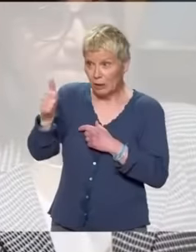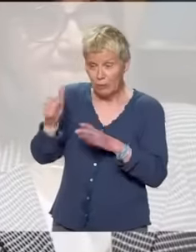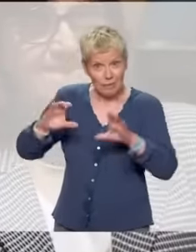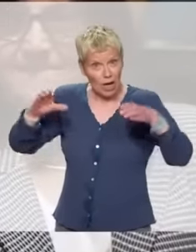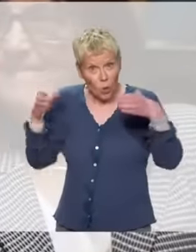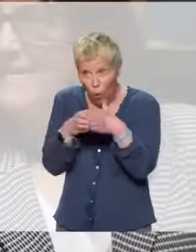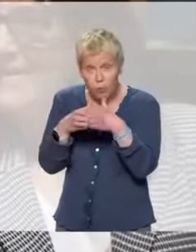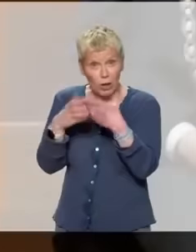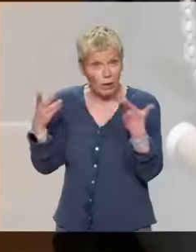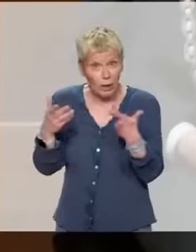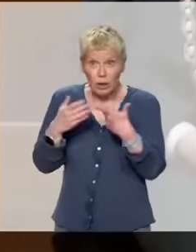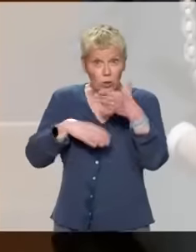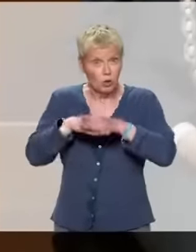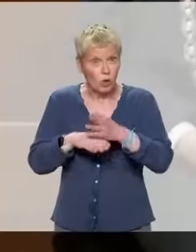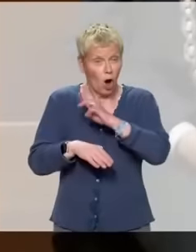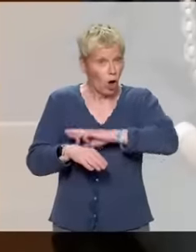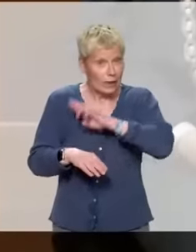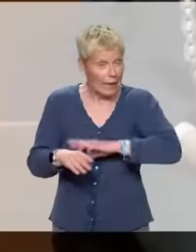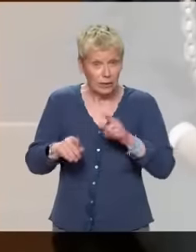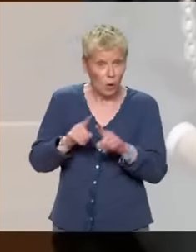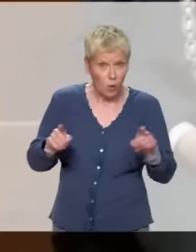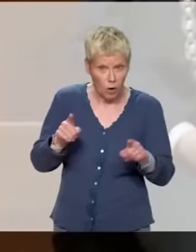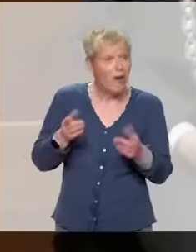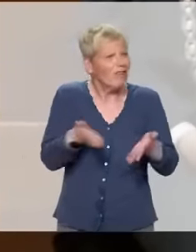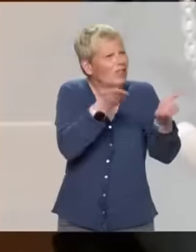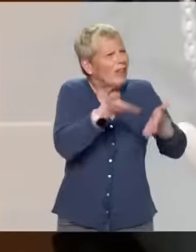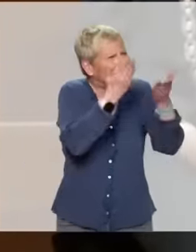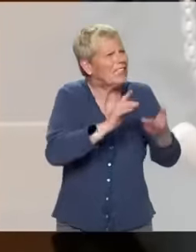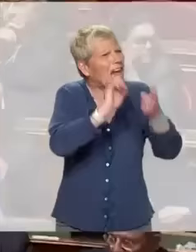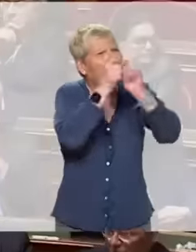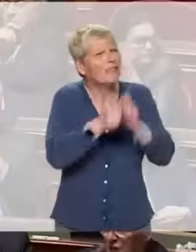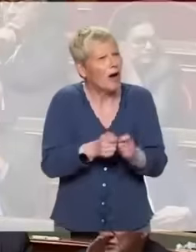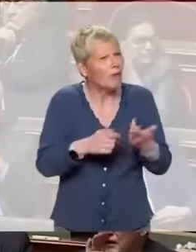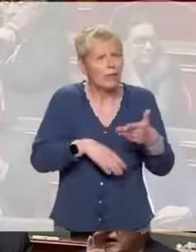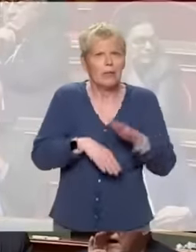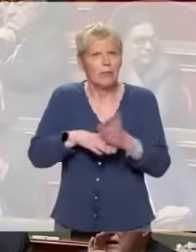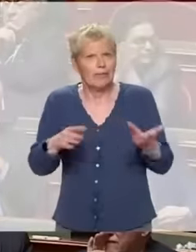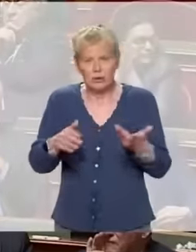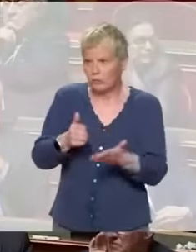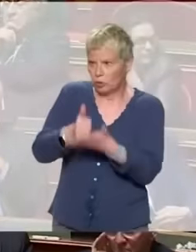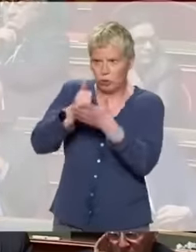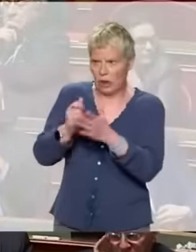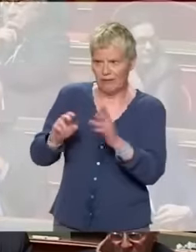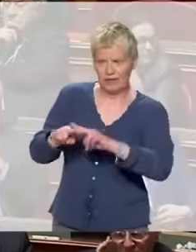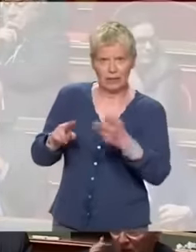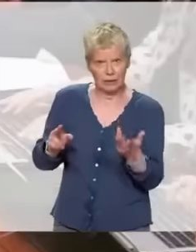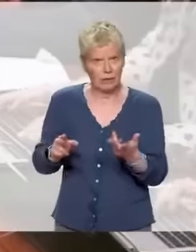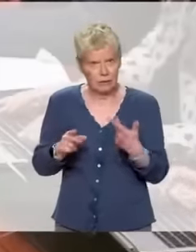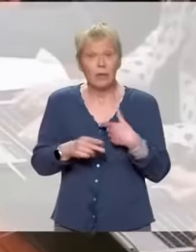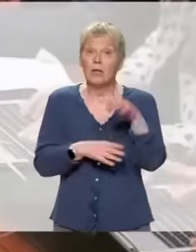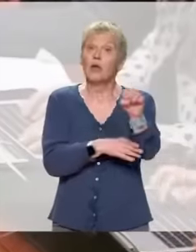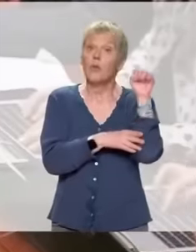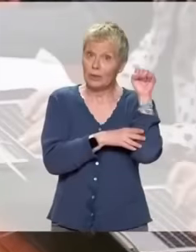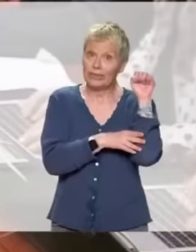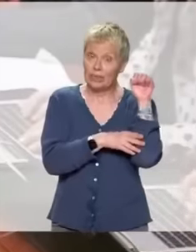uni derrière la réforme des retraites. Ils nous disent « allez-y pour les réformes », mais il n'y a personne pour vous soutenir dans notre groupe. Je salue la constance du groupe